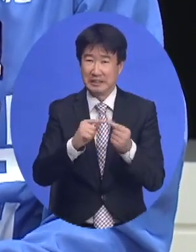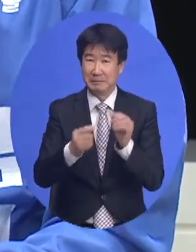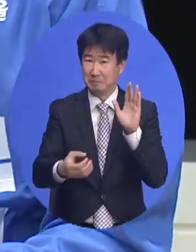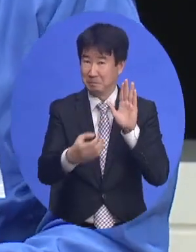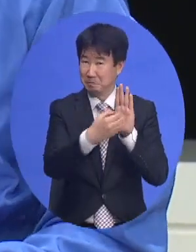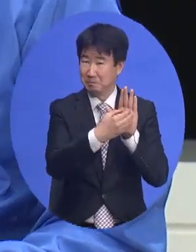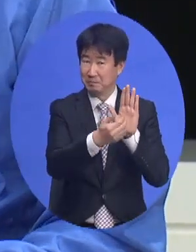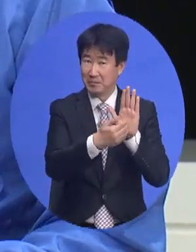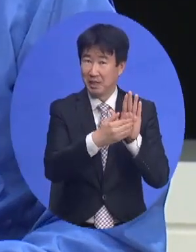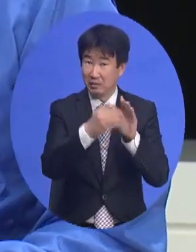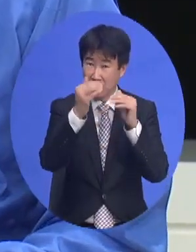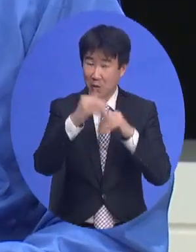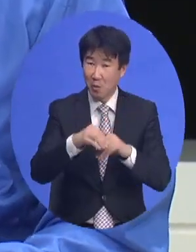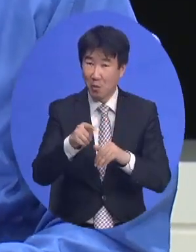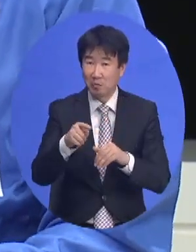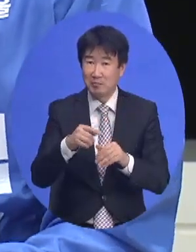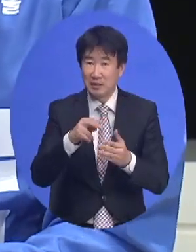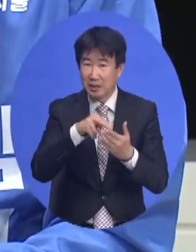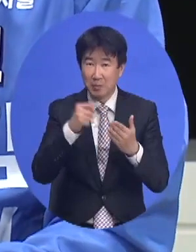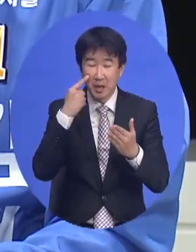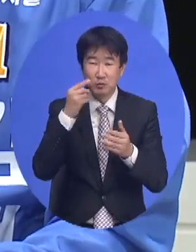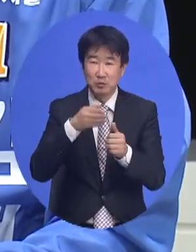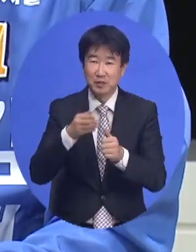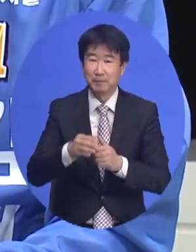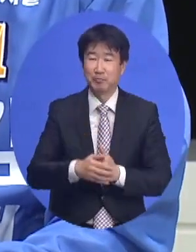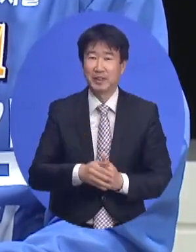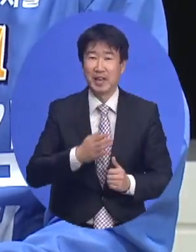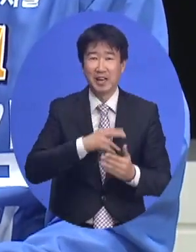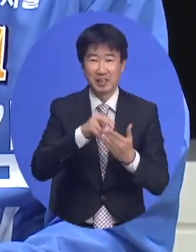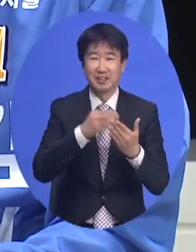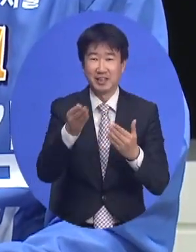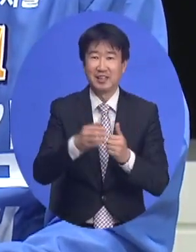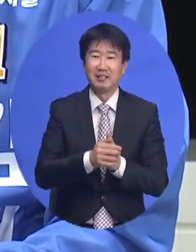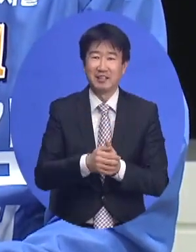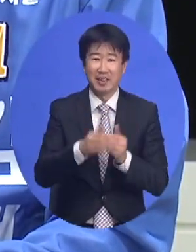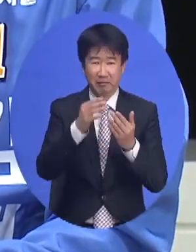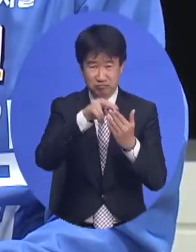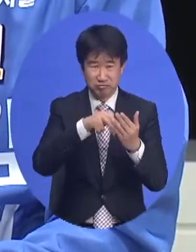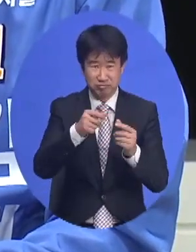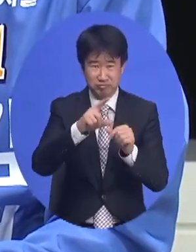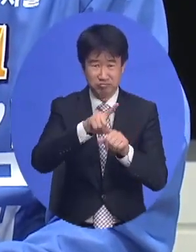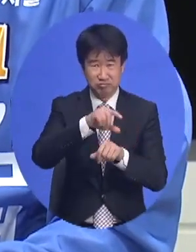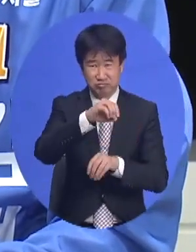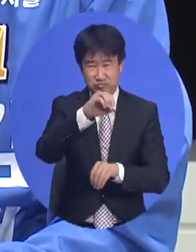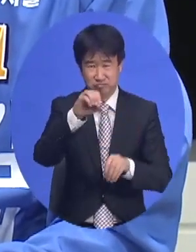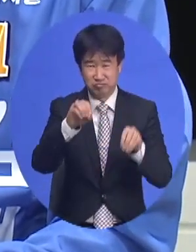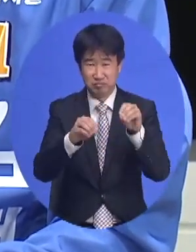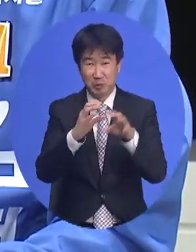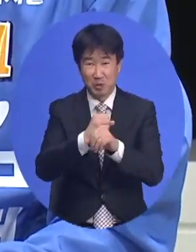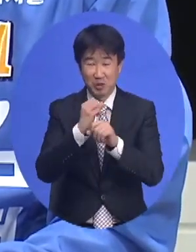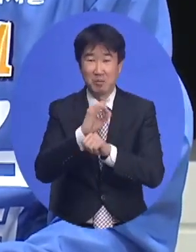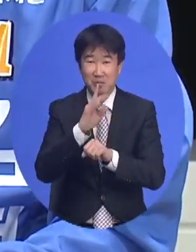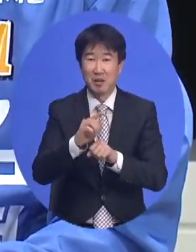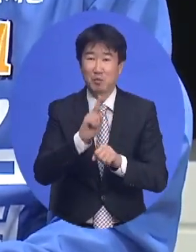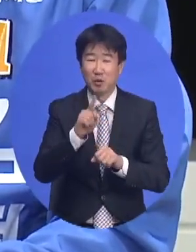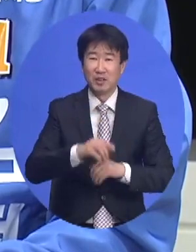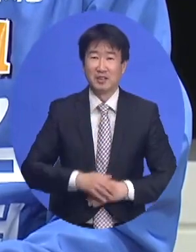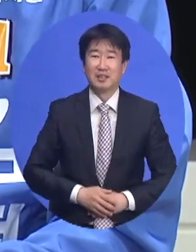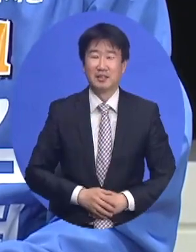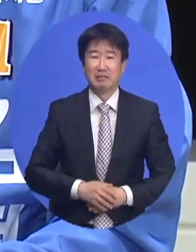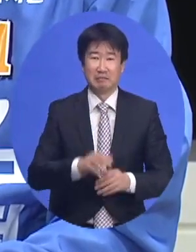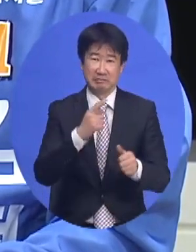예? 올렸네요. 내용을 한번 읽어보셔 주실랍니까? 아, 예, 제가 뭐 이거 다 읽으려고 하면 시간 걸리고. 핵심적인 부분. 핵심적인 것은 뭐냐면